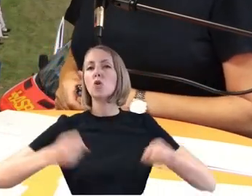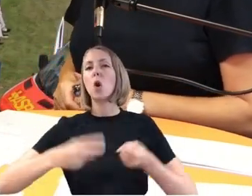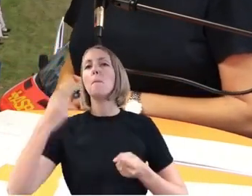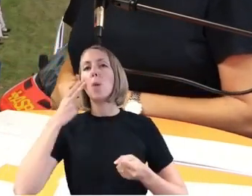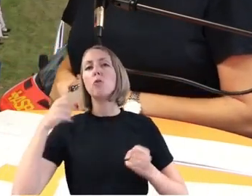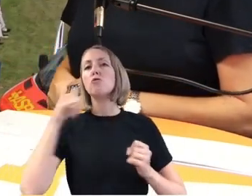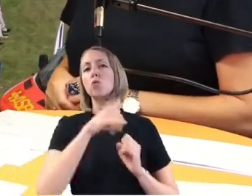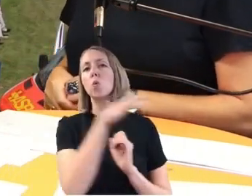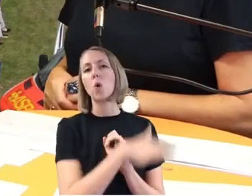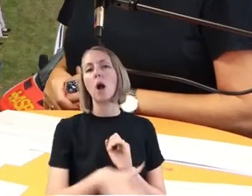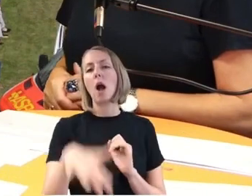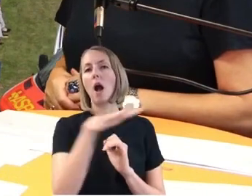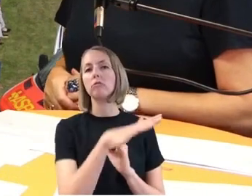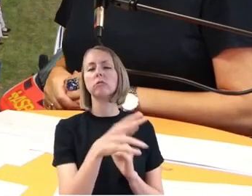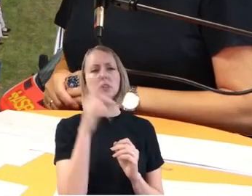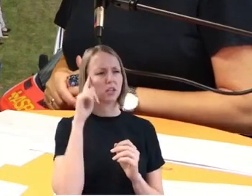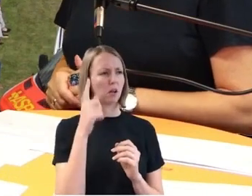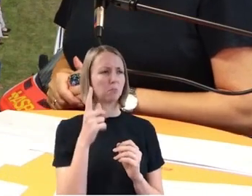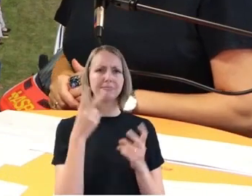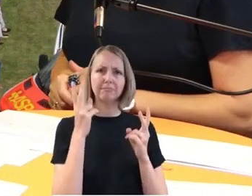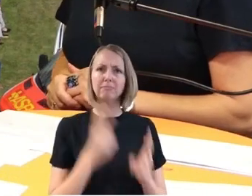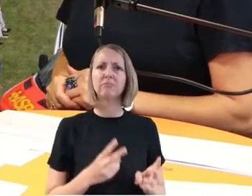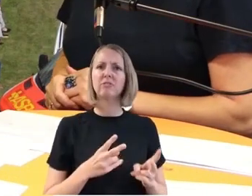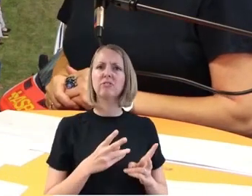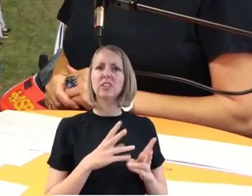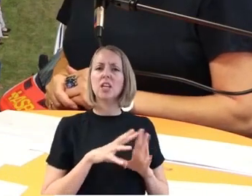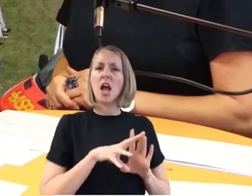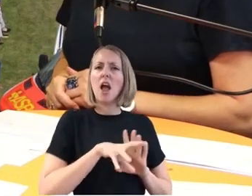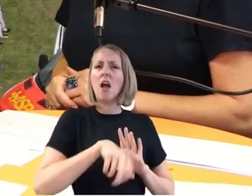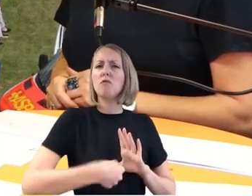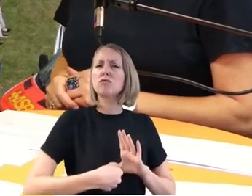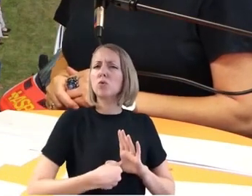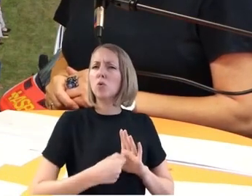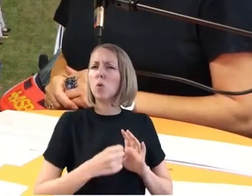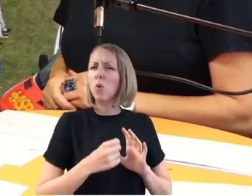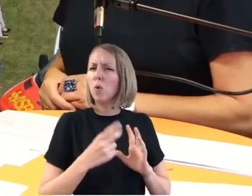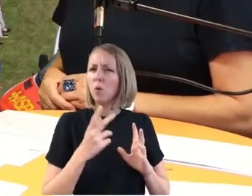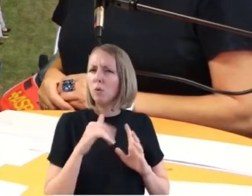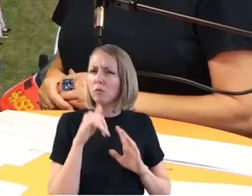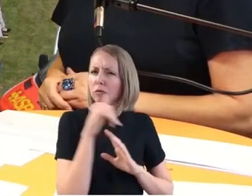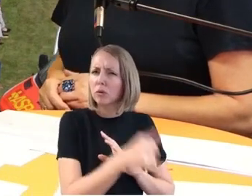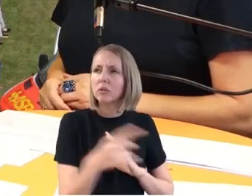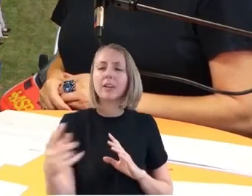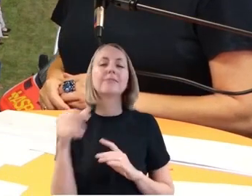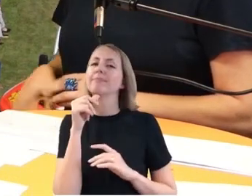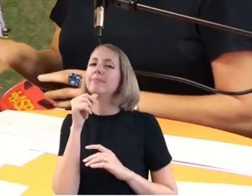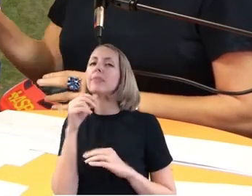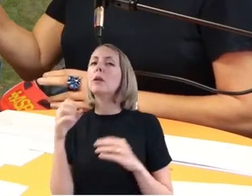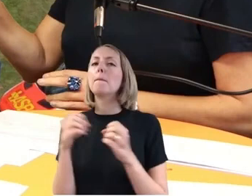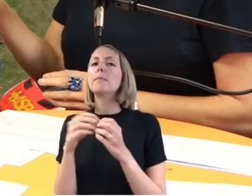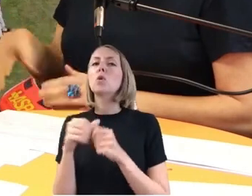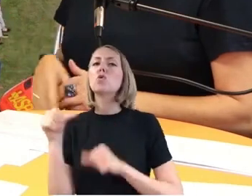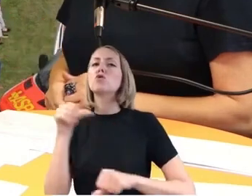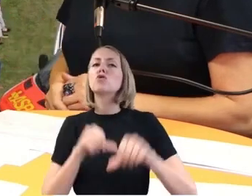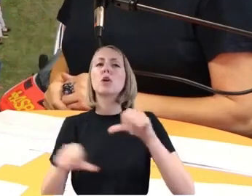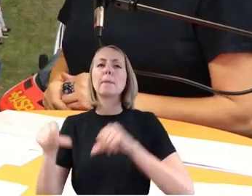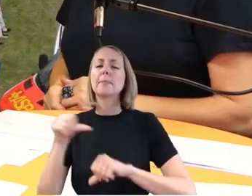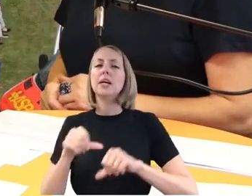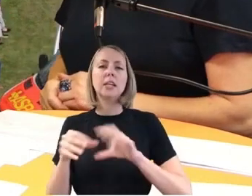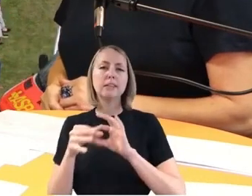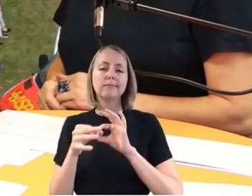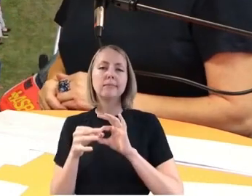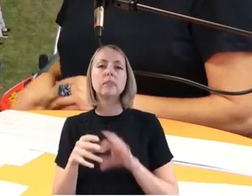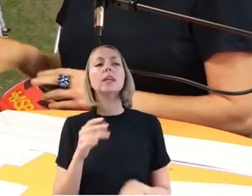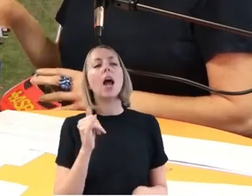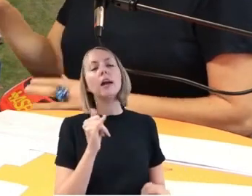tatsächlich ja auch ich glaube eine entführung situation im flugzeug oder dass das war bio aber